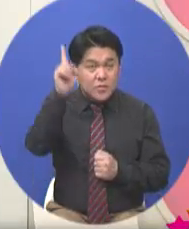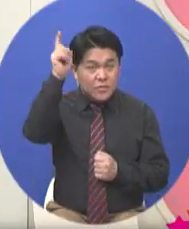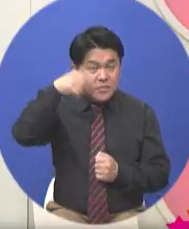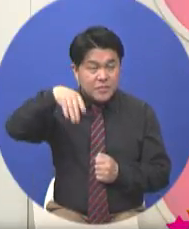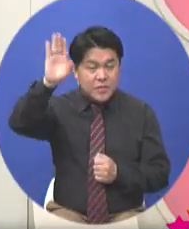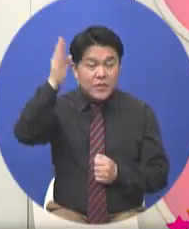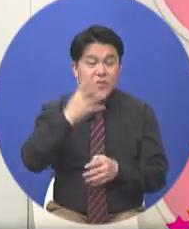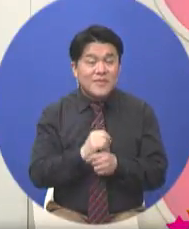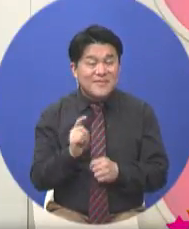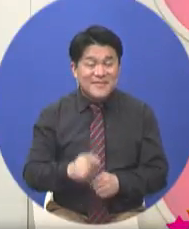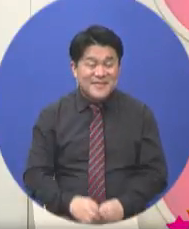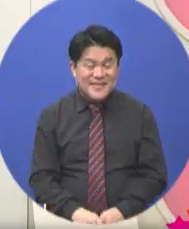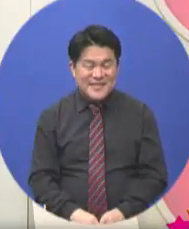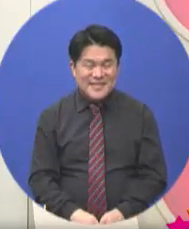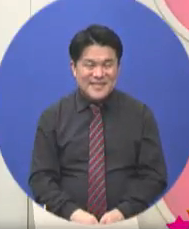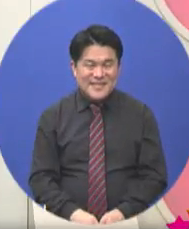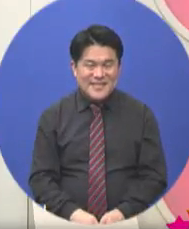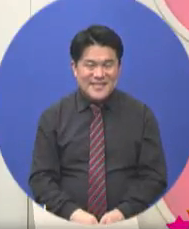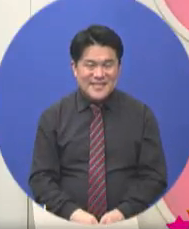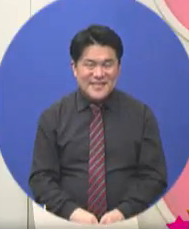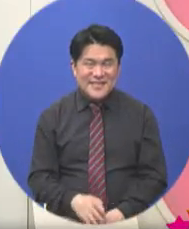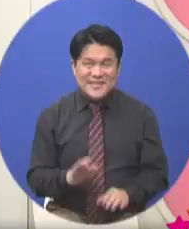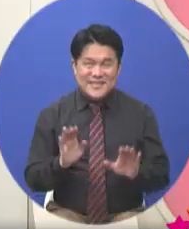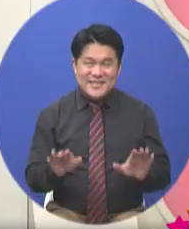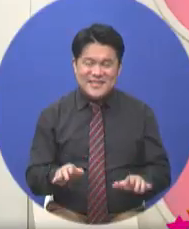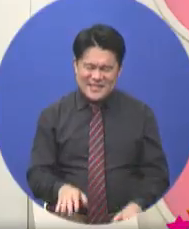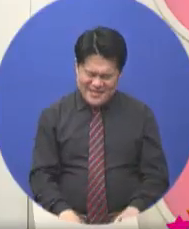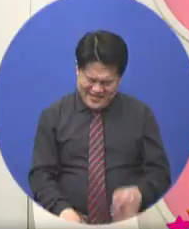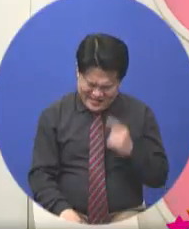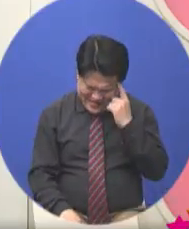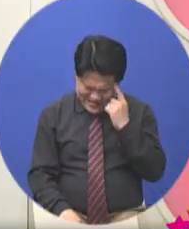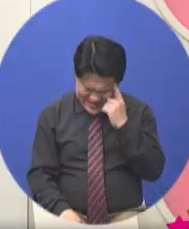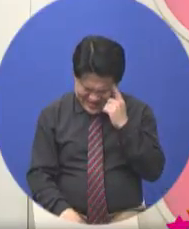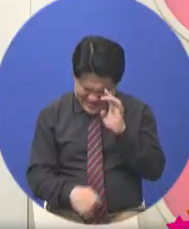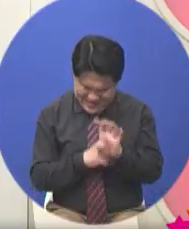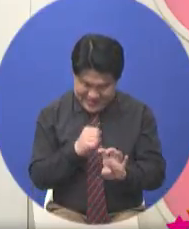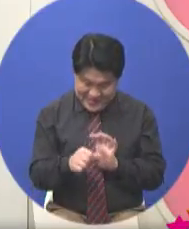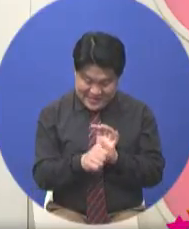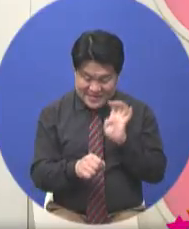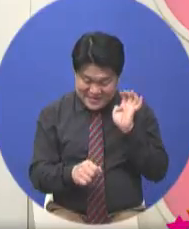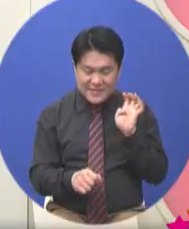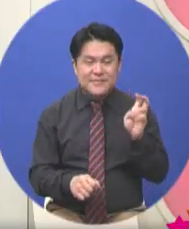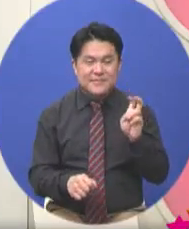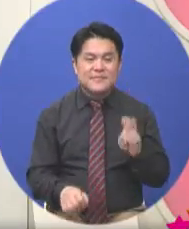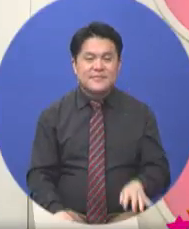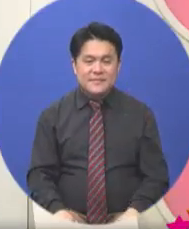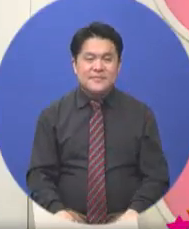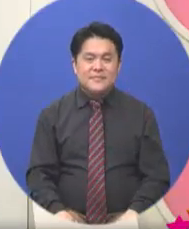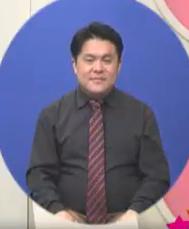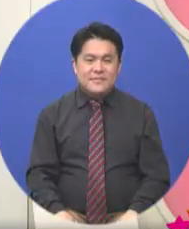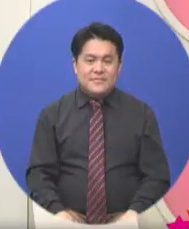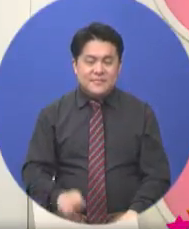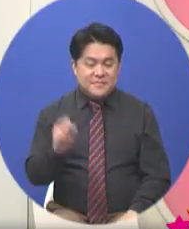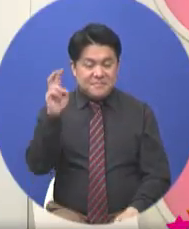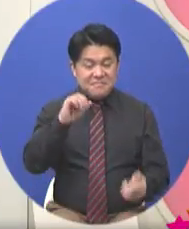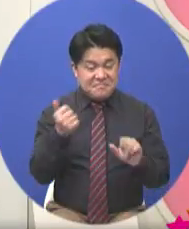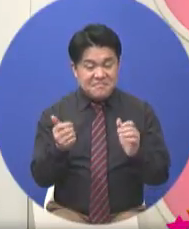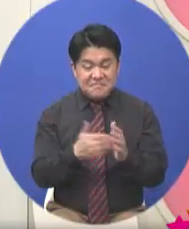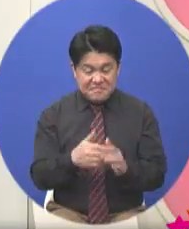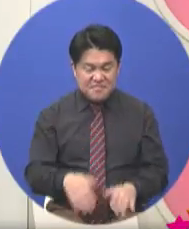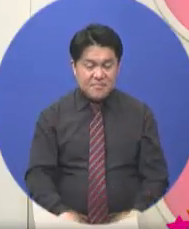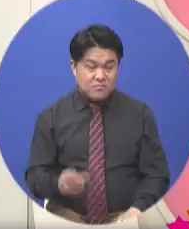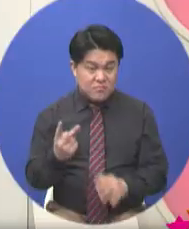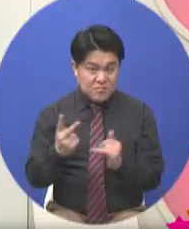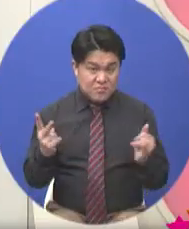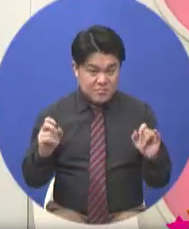위로 출장 가셨어요? 지금 그러니까 한 40년 전에 네. 그 돌아가셨습니다. 아,